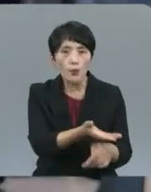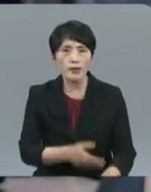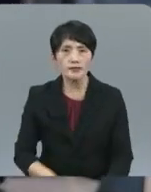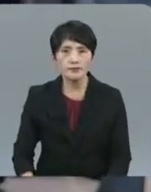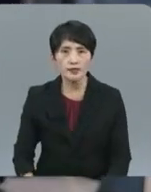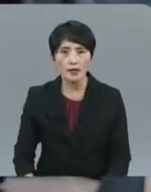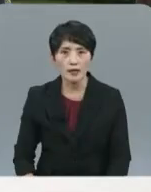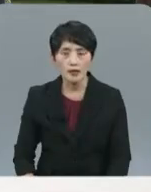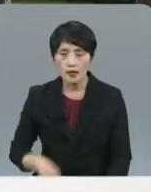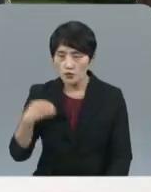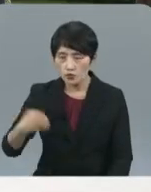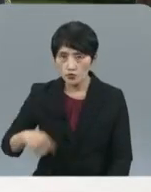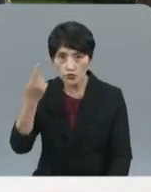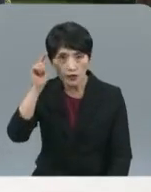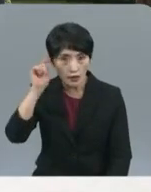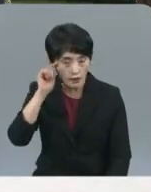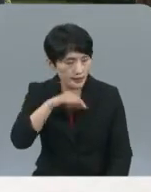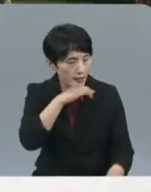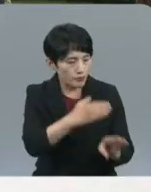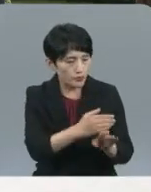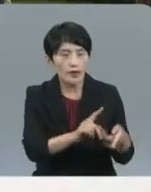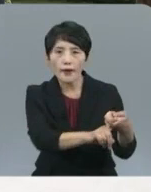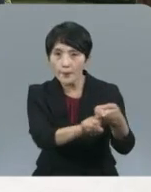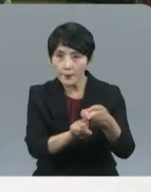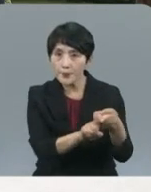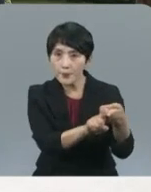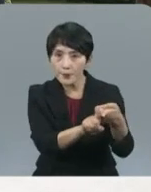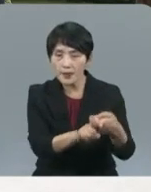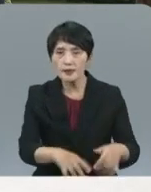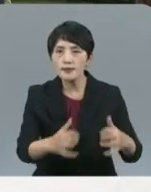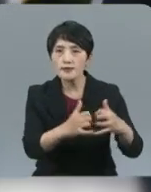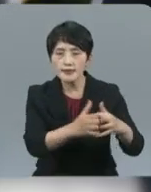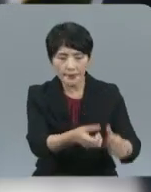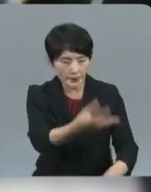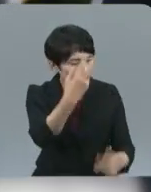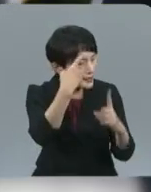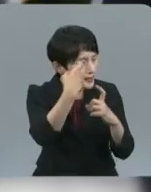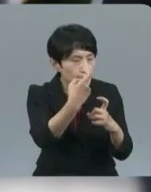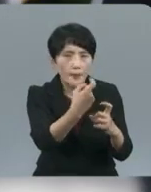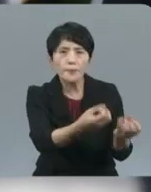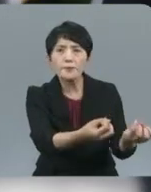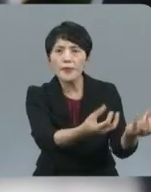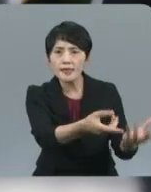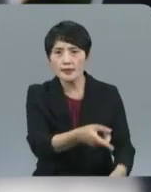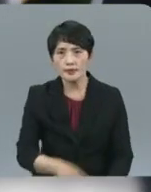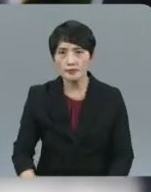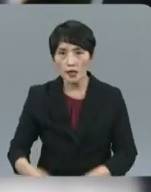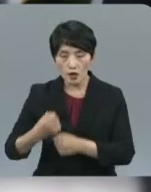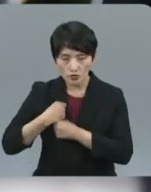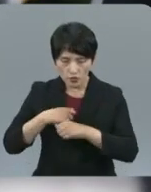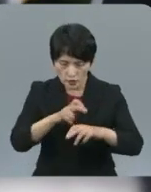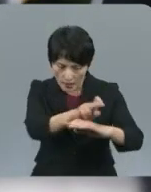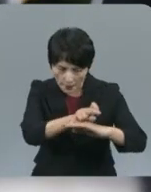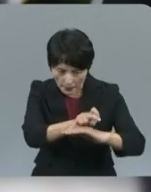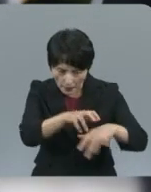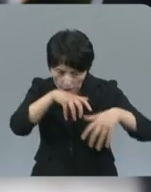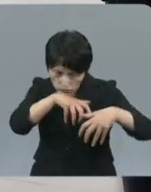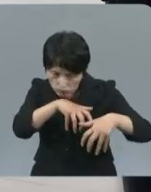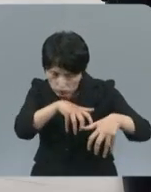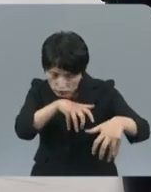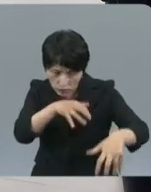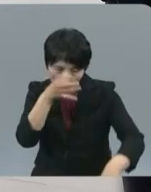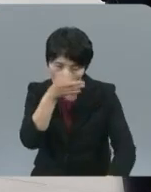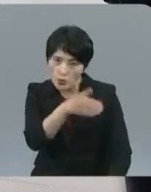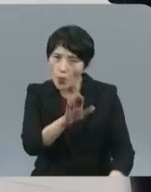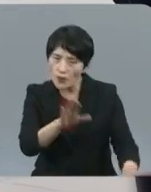Cộng Sản kiêm phó chủ tịch ủy ban thường vụ đại hội đại biểu nhân dân toàn quốc tương đương Quốc hội Trung Quốc Lý Hồng Chung Xem màn trình diễn chúc mừng kỷ niệm